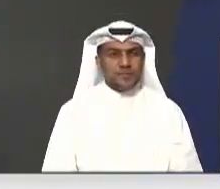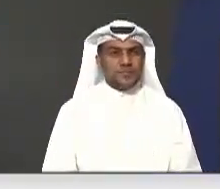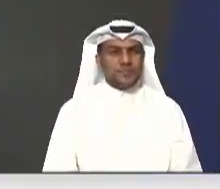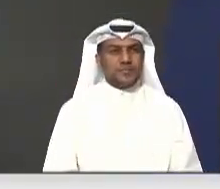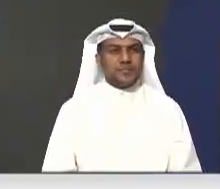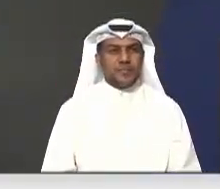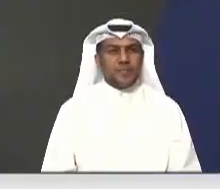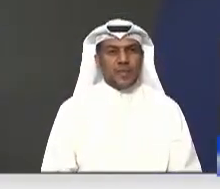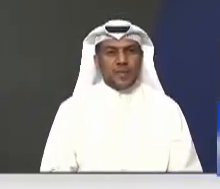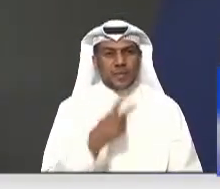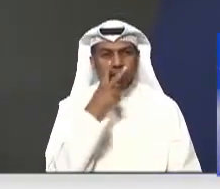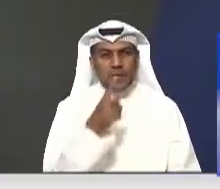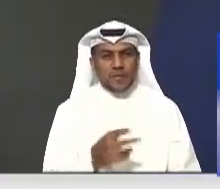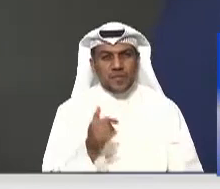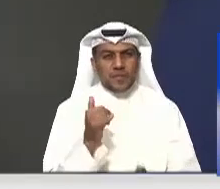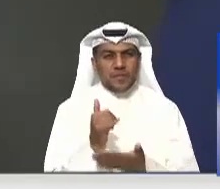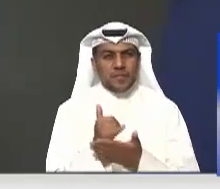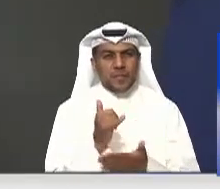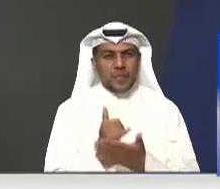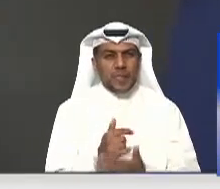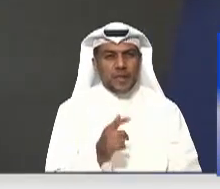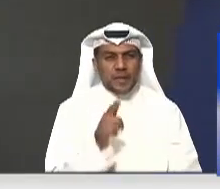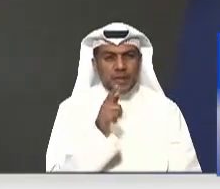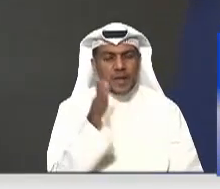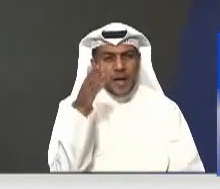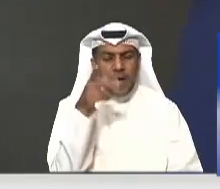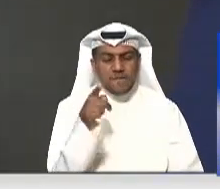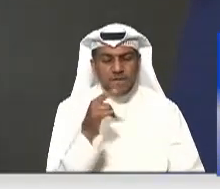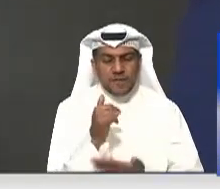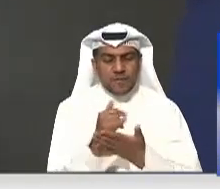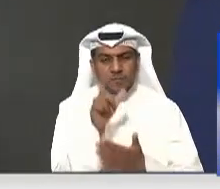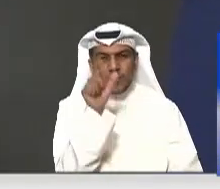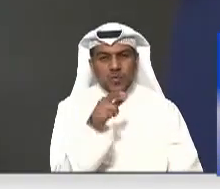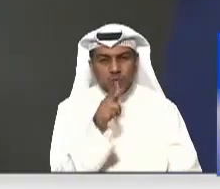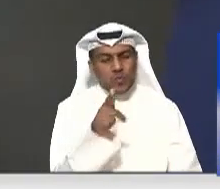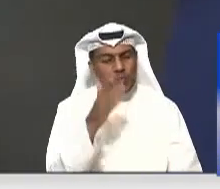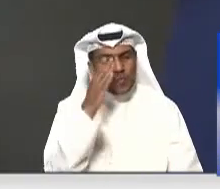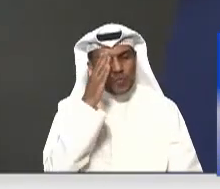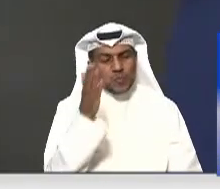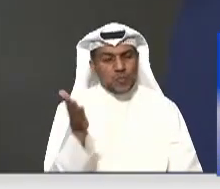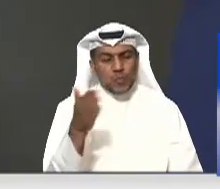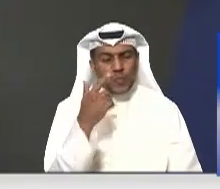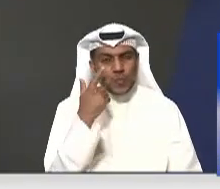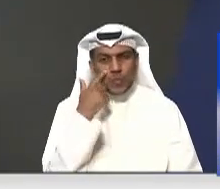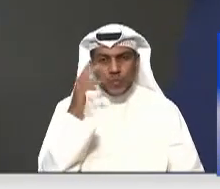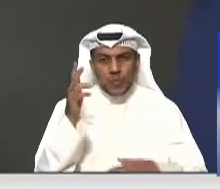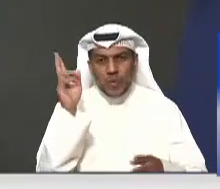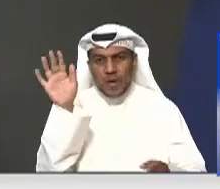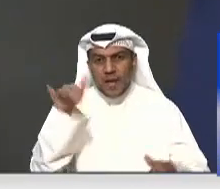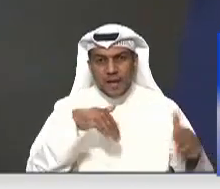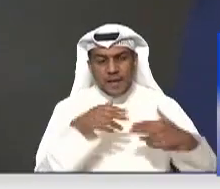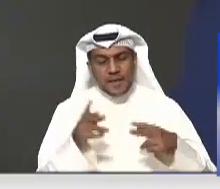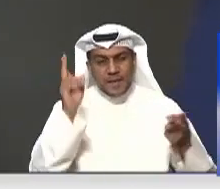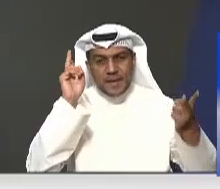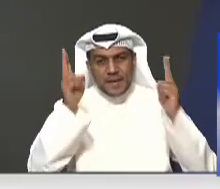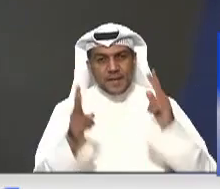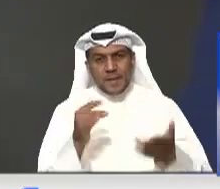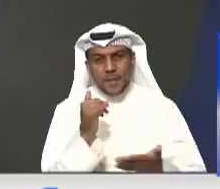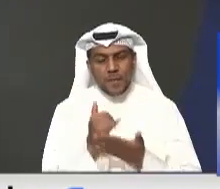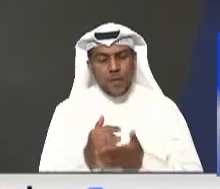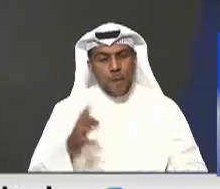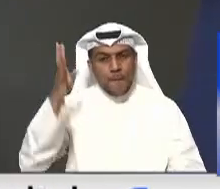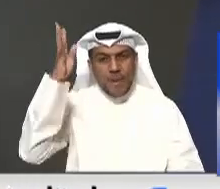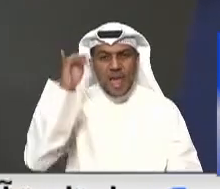إنجاز مهم في الذكرى 200 للأكاديمية الإنشاء الأكاديمية العسكرية، وحضور جلالة الملك تشارلز